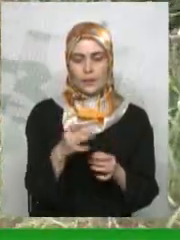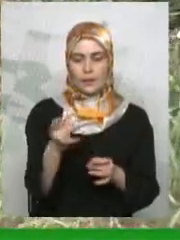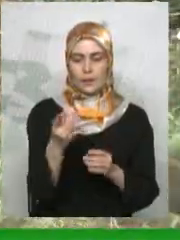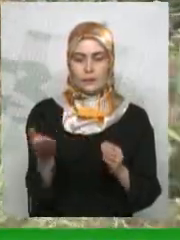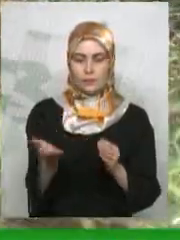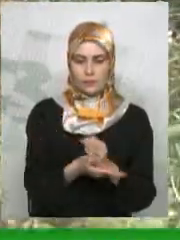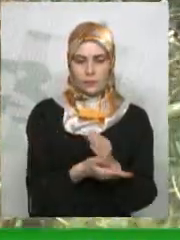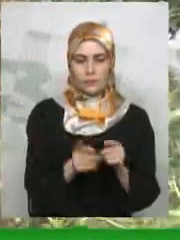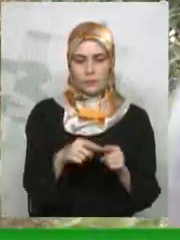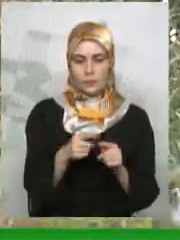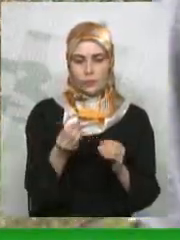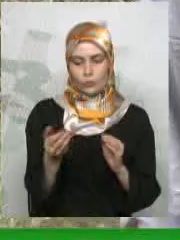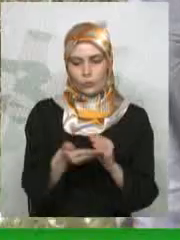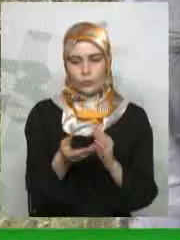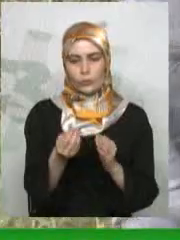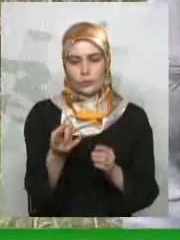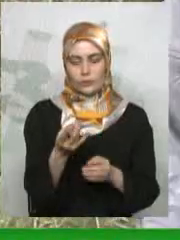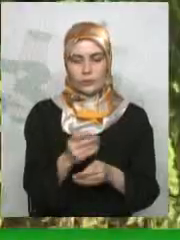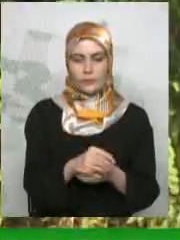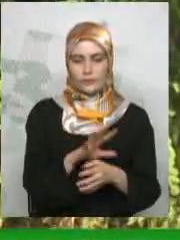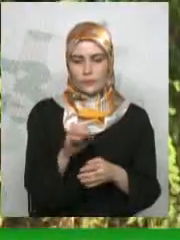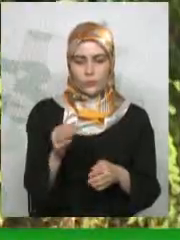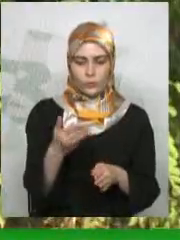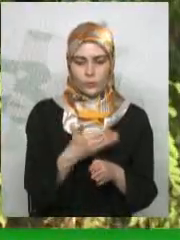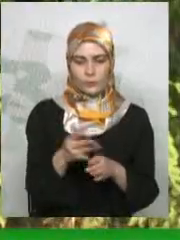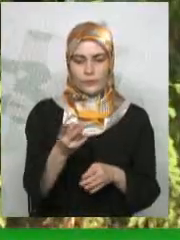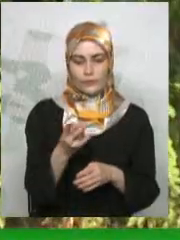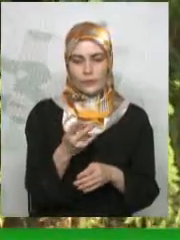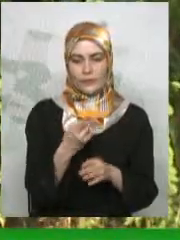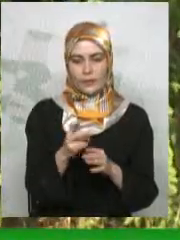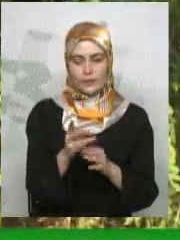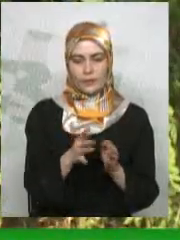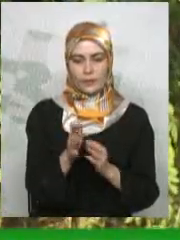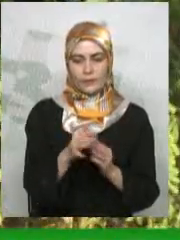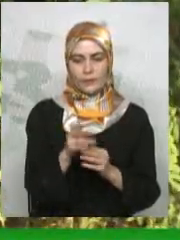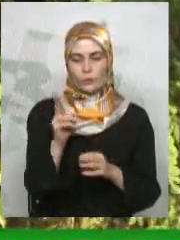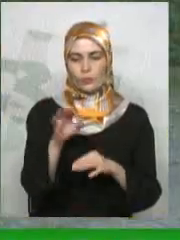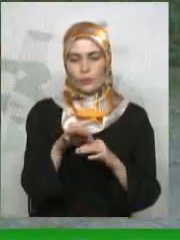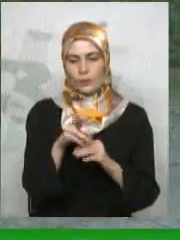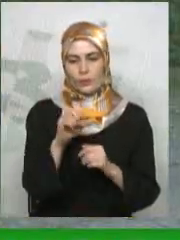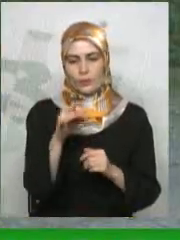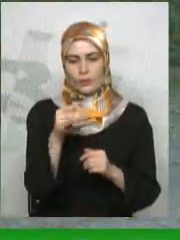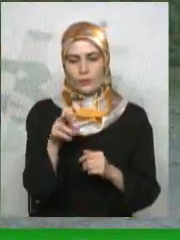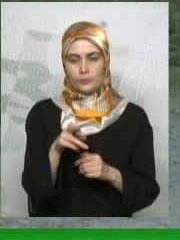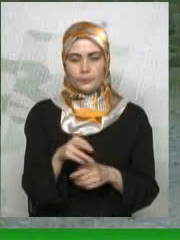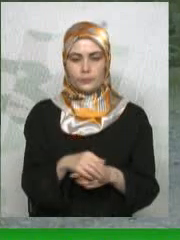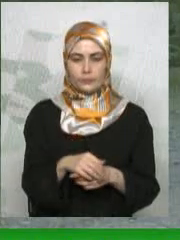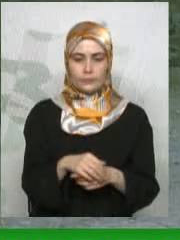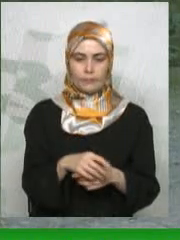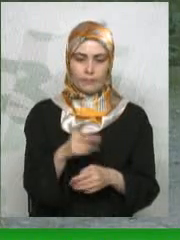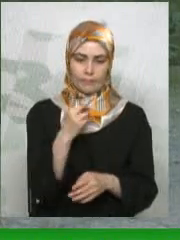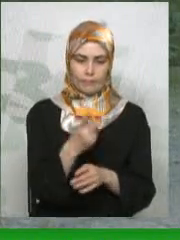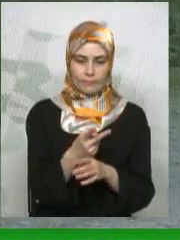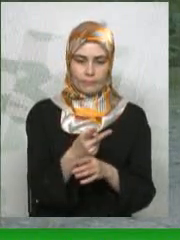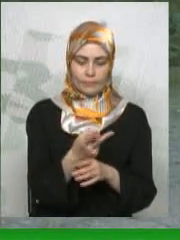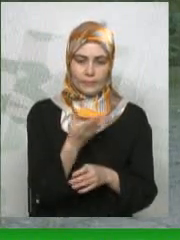поэтому не рекомендуется. Эффективнее будет устранять вредный сорняк до 5 раз за сезон. У этого, на первый взгляд,